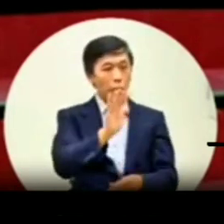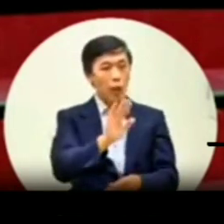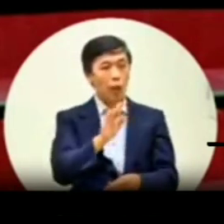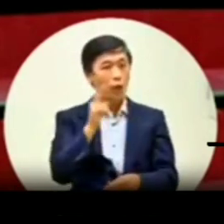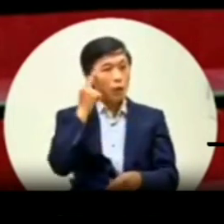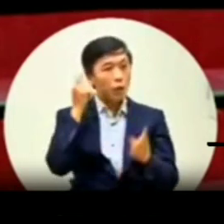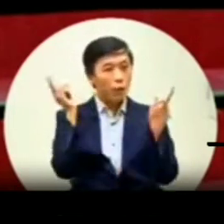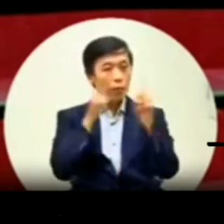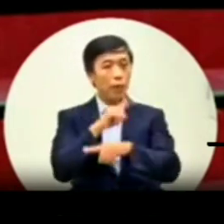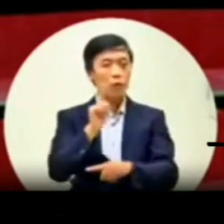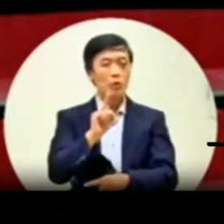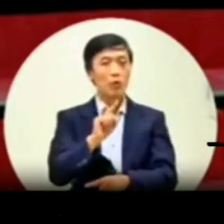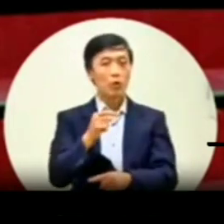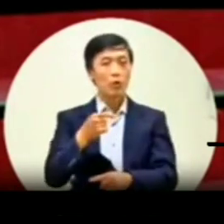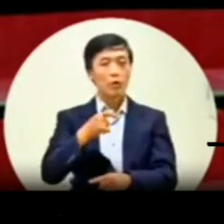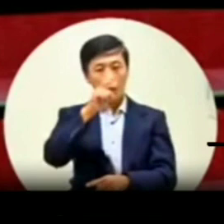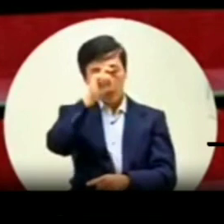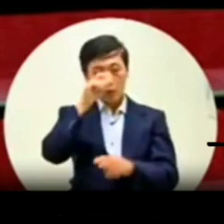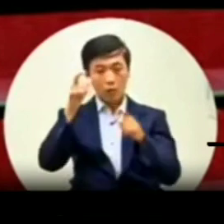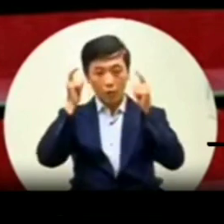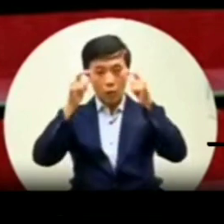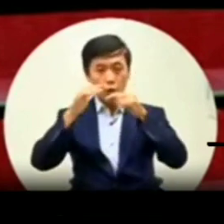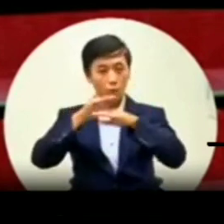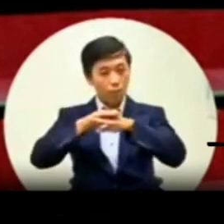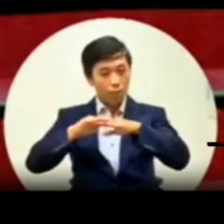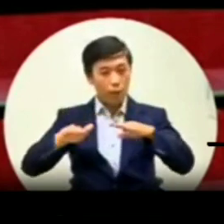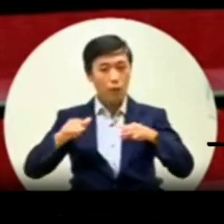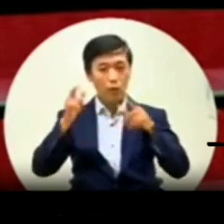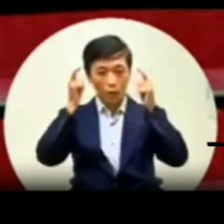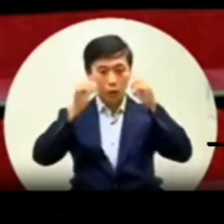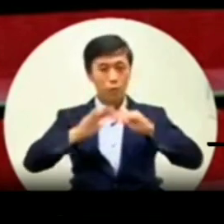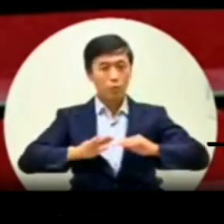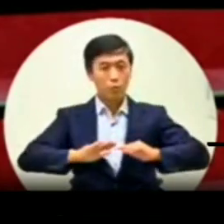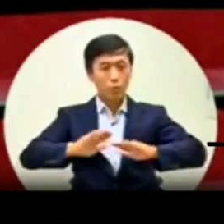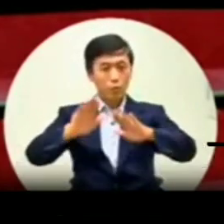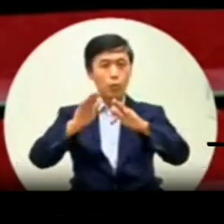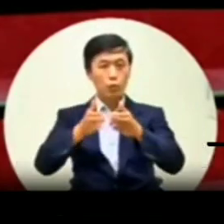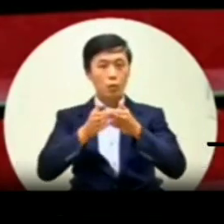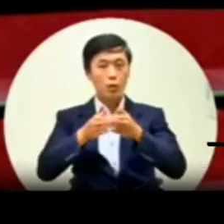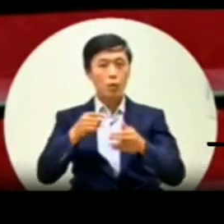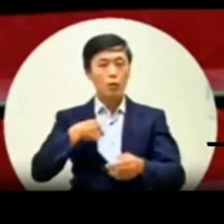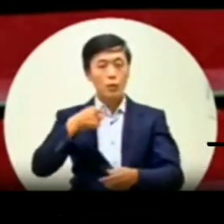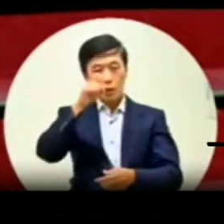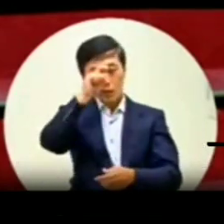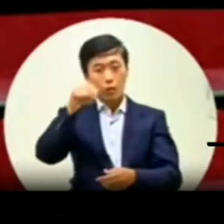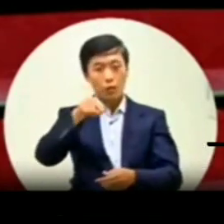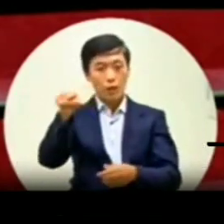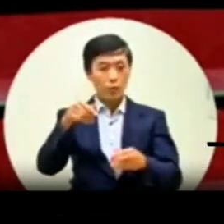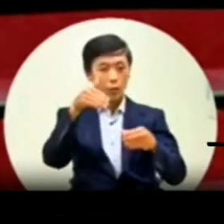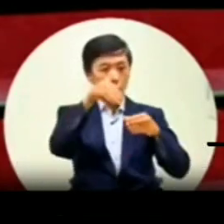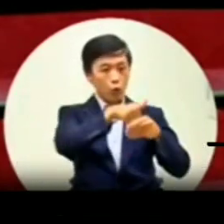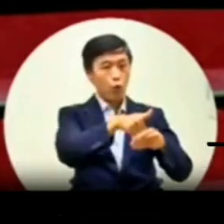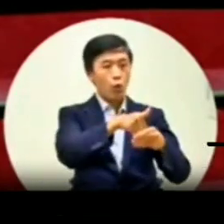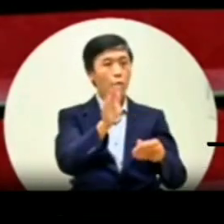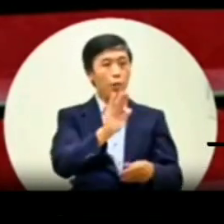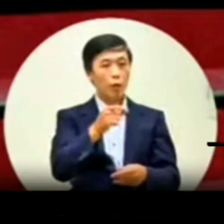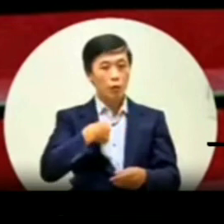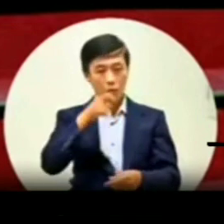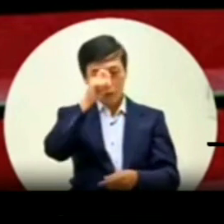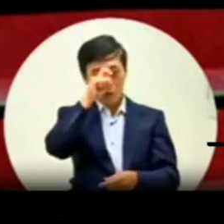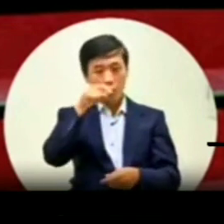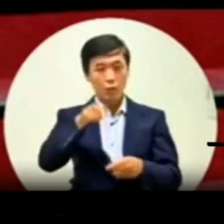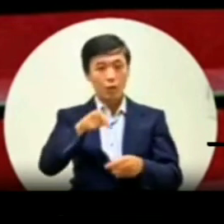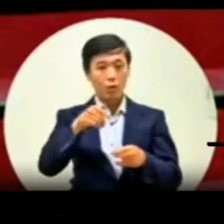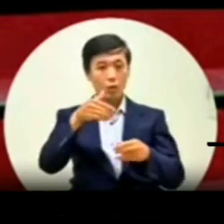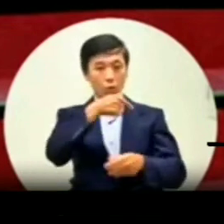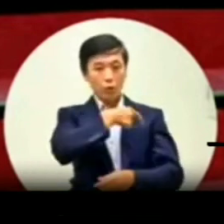要高雄要安定，高雄要进步。我们希望他们不要出来投票，是因为我们希望这一场